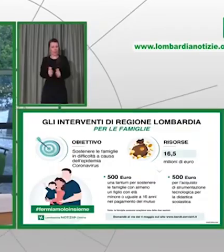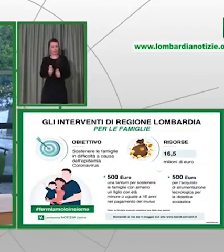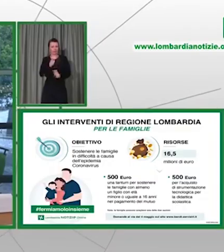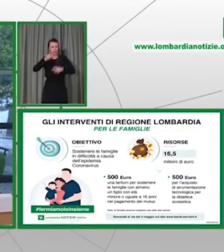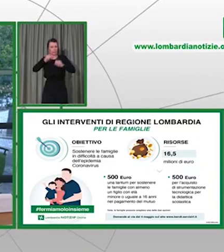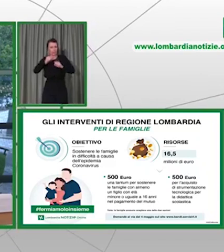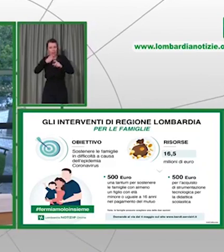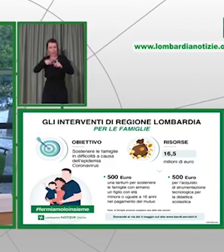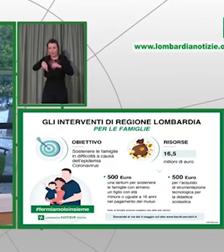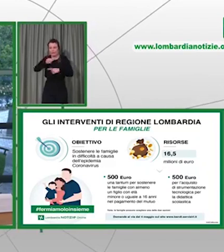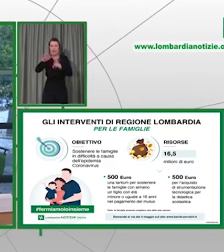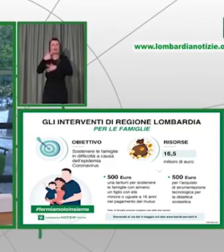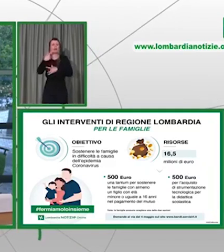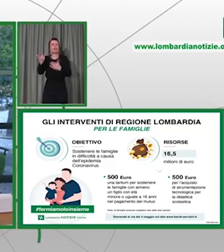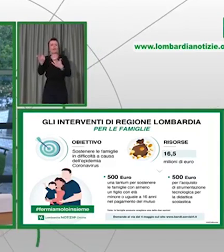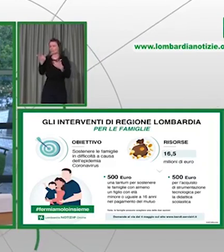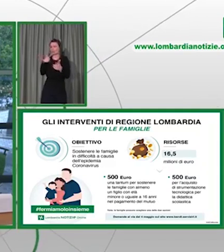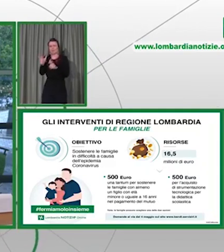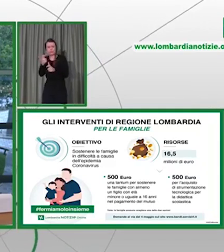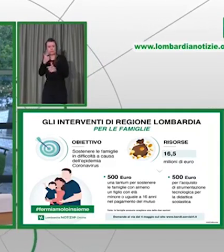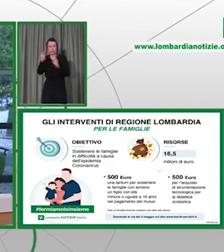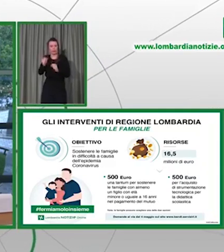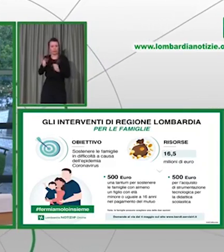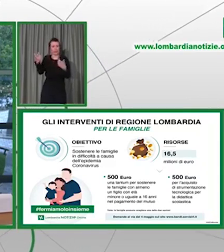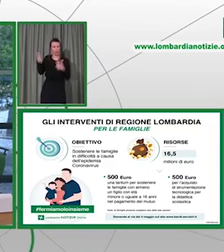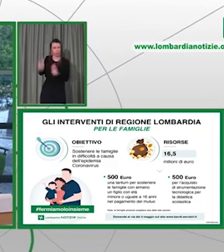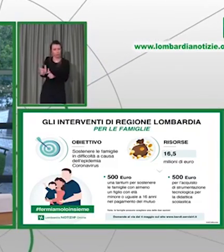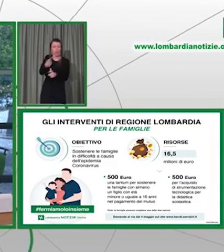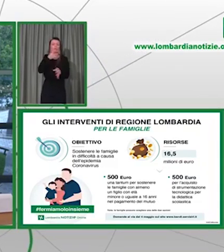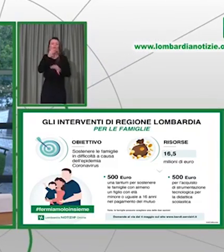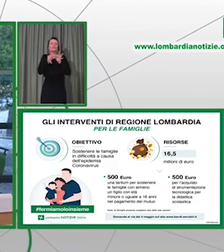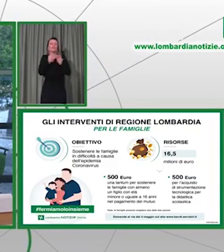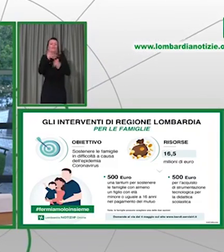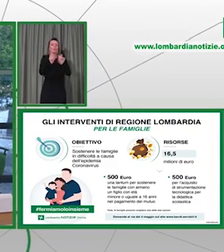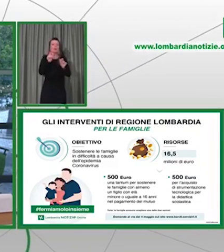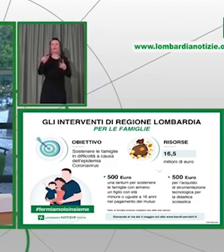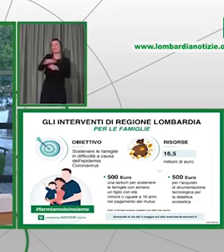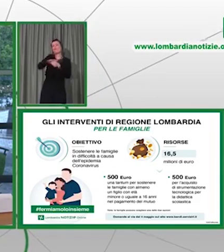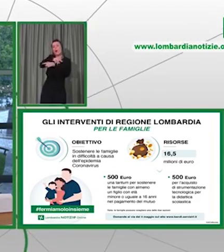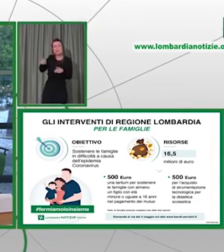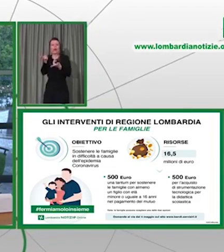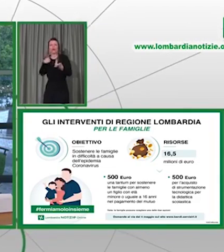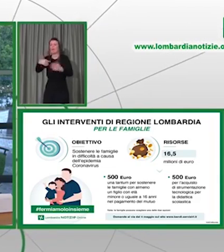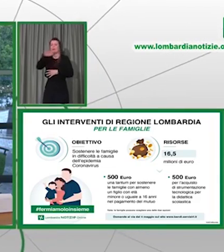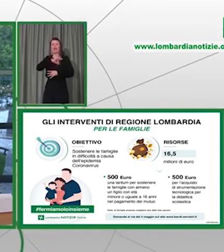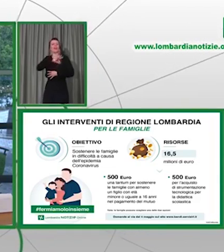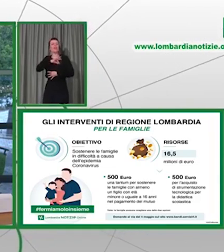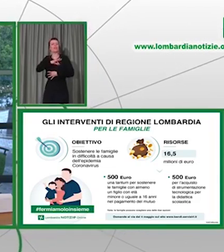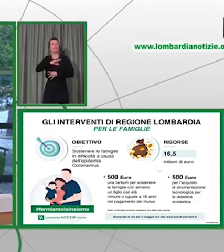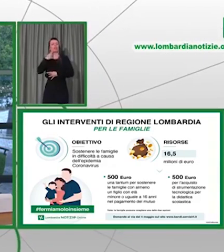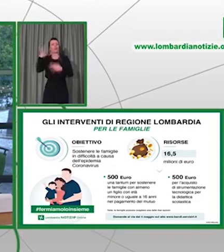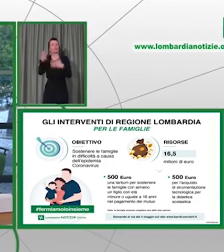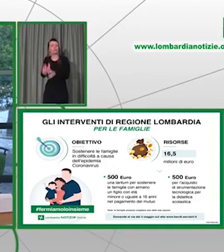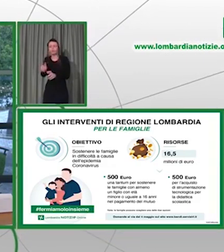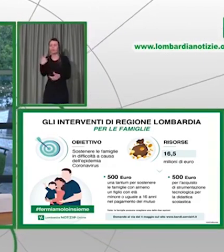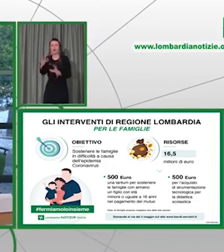familiari che a seguito dell'emergenza coronavirus hanno avuto una diminuzione del reddito familiare. Due linee di intervento, una